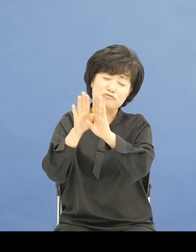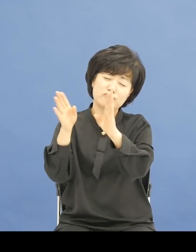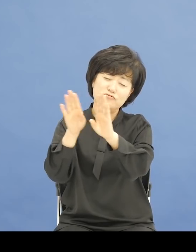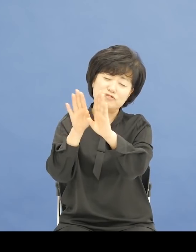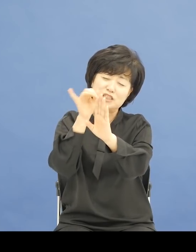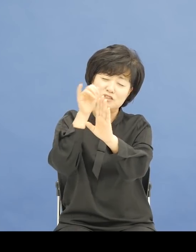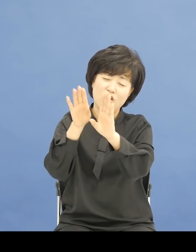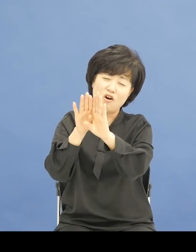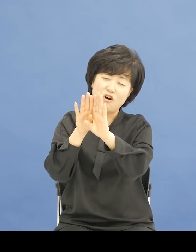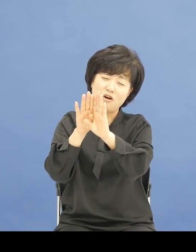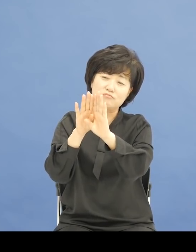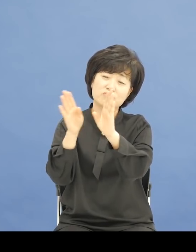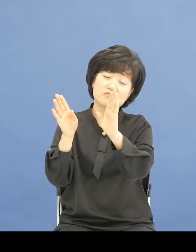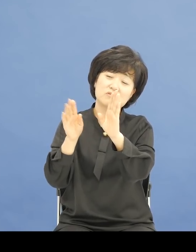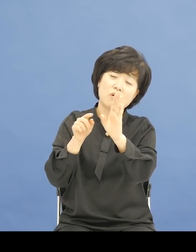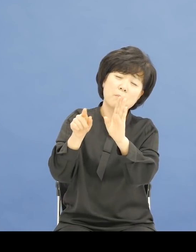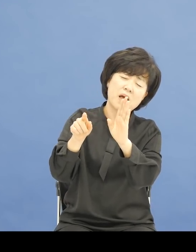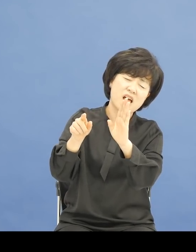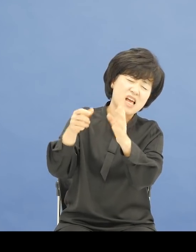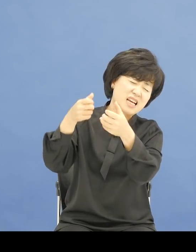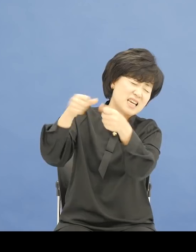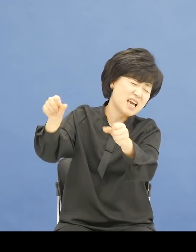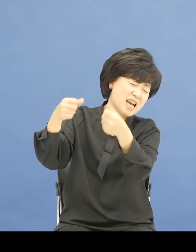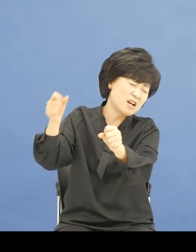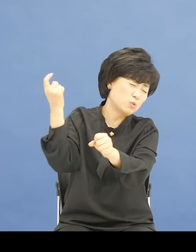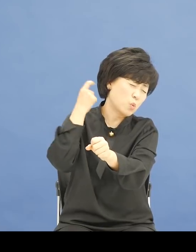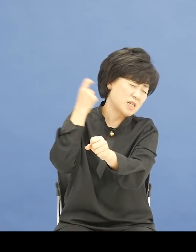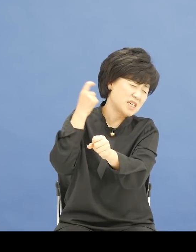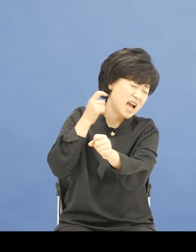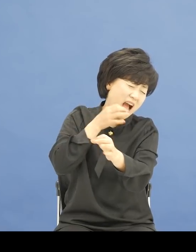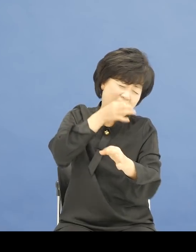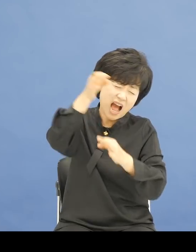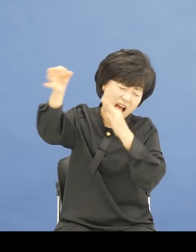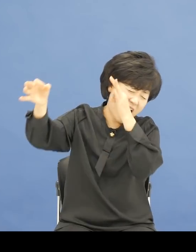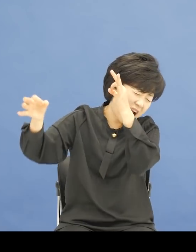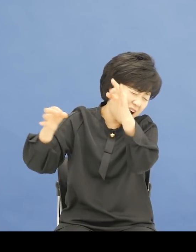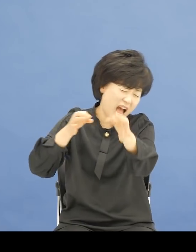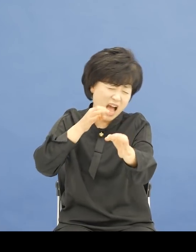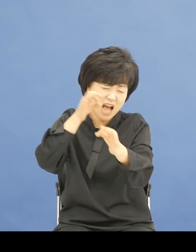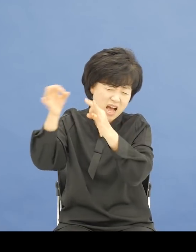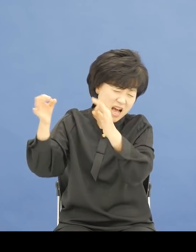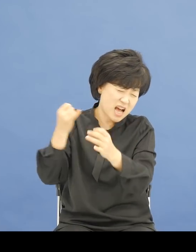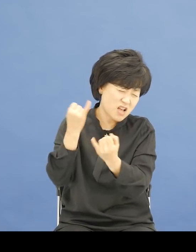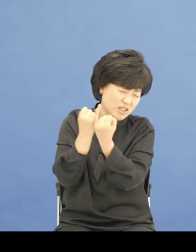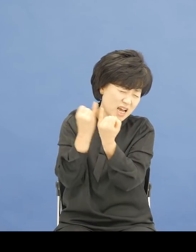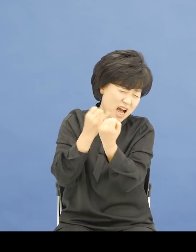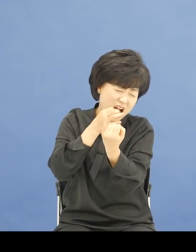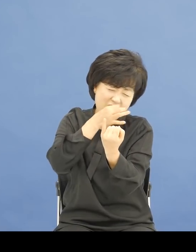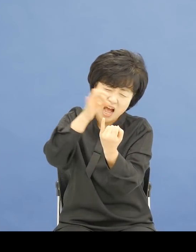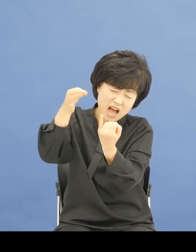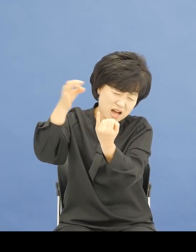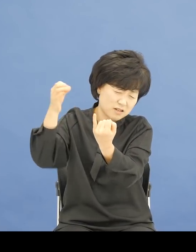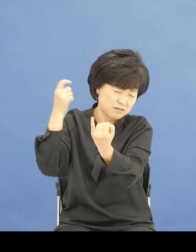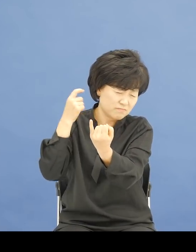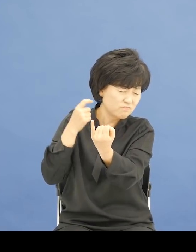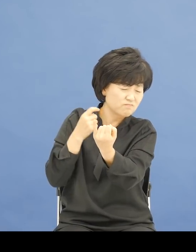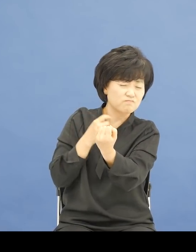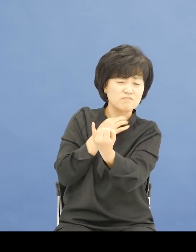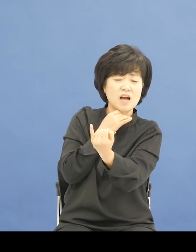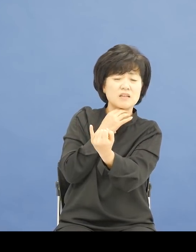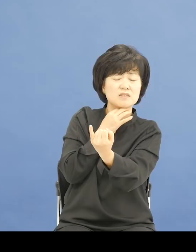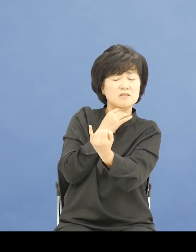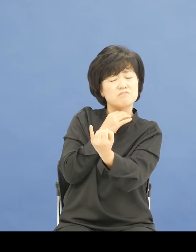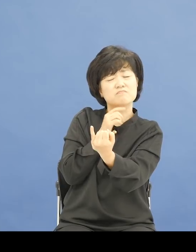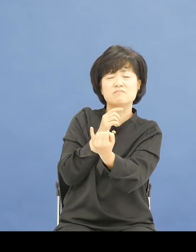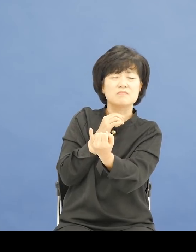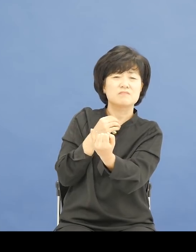하나 딱 있었습니다. 네. 문 너머로 뭔가 깨지는 소리가 들리고 뭔가 비명 소리가 들려오는 겁니다. 네. 몇 살인지도 기억이 안 나지만 그